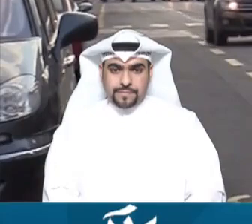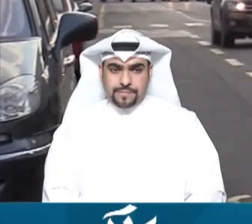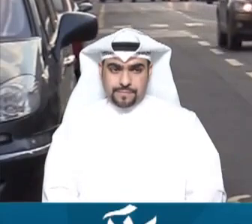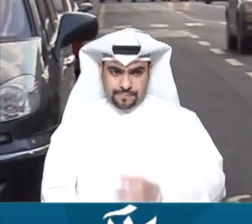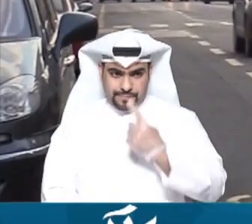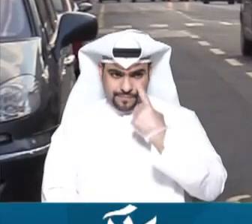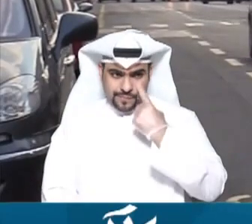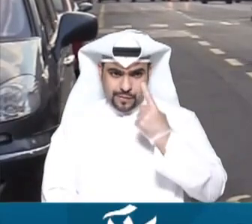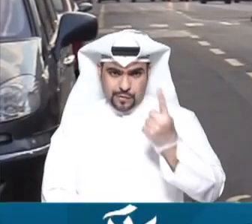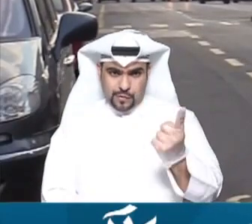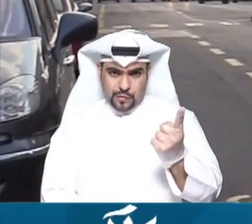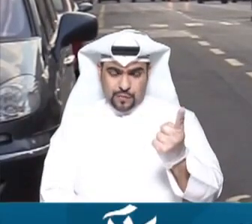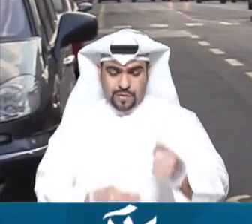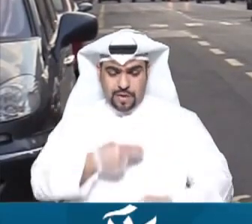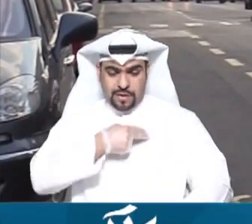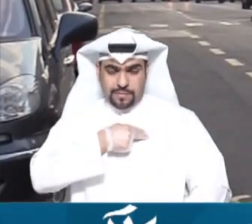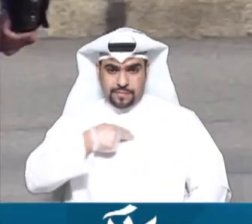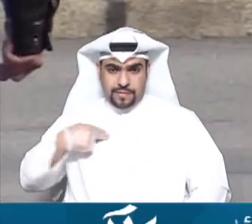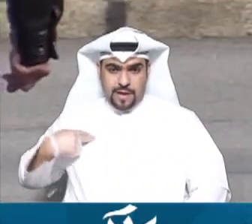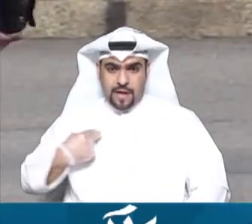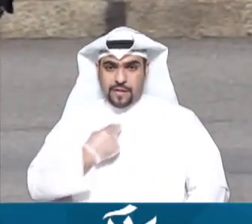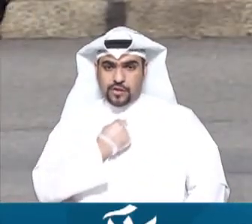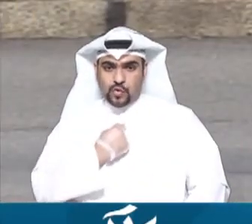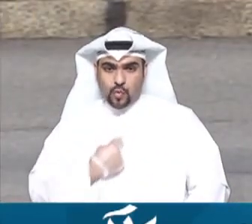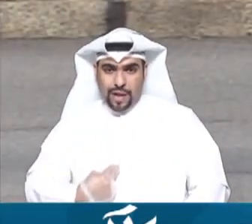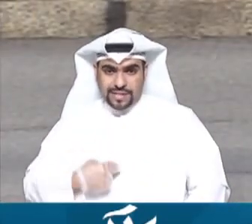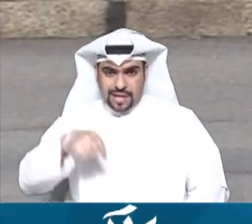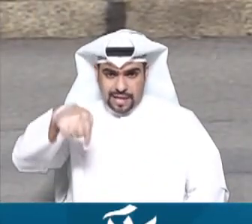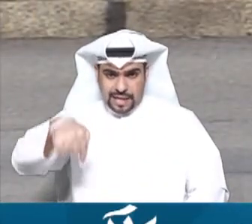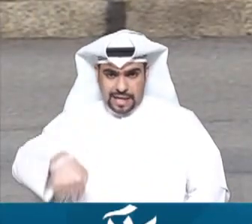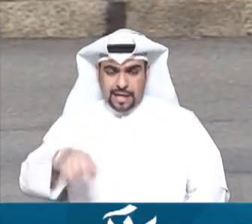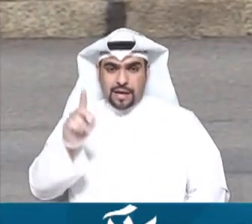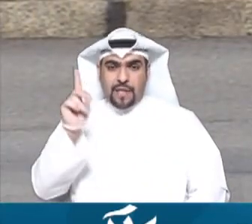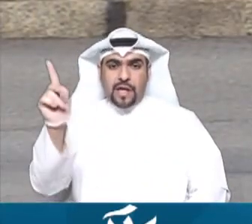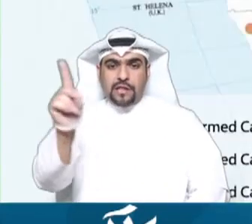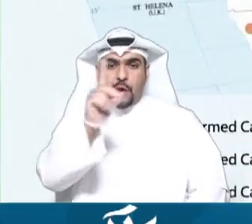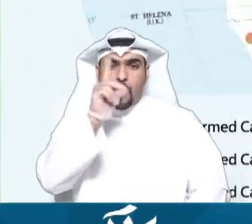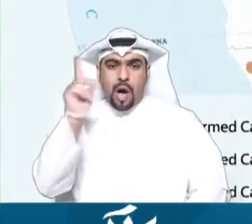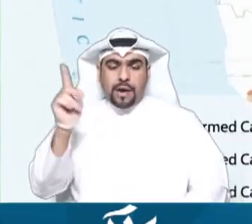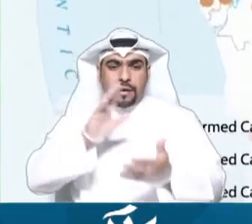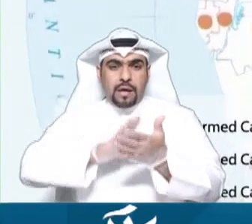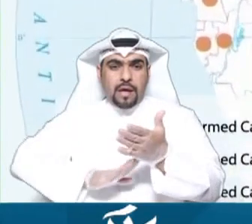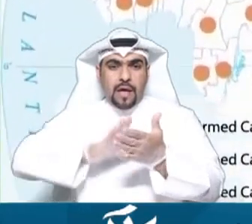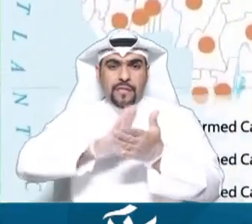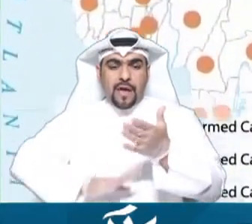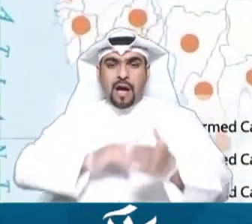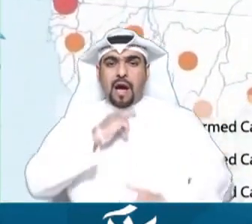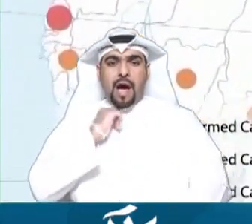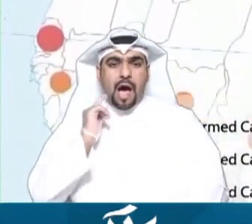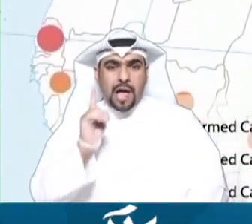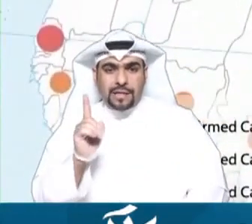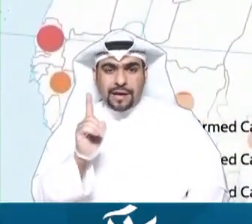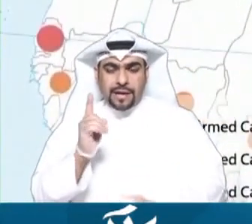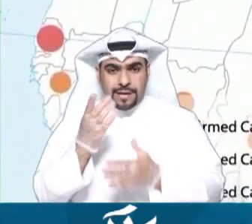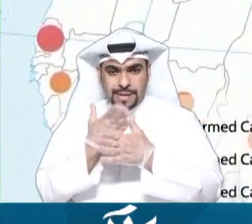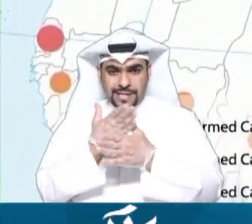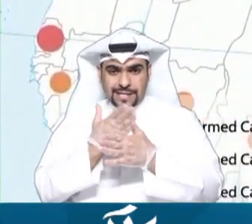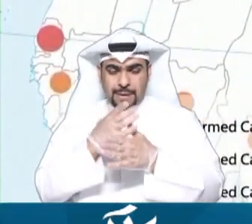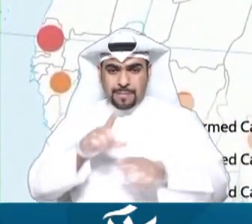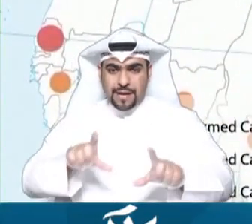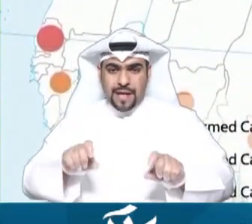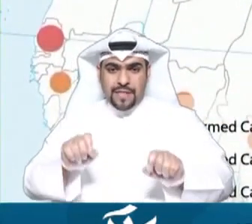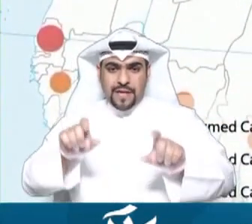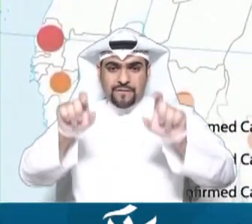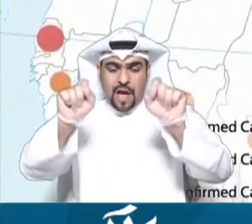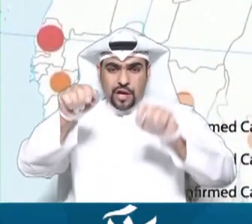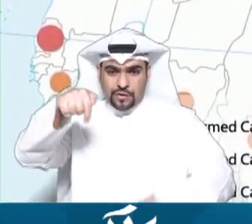من الطوارئ يعيشها الاتحاد السويسري. أعداد المصابين بفيروس كوفيد 19 المعروف بكورونا